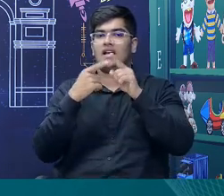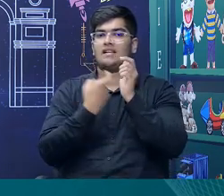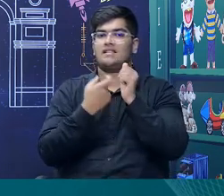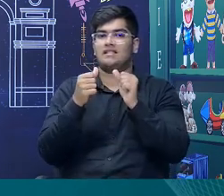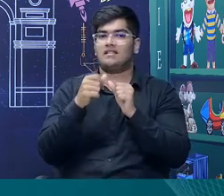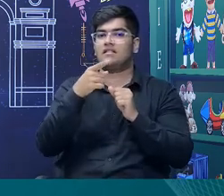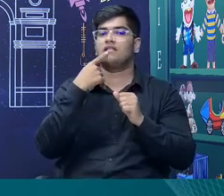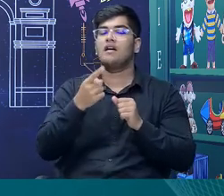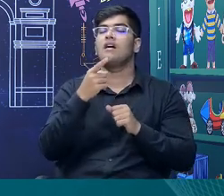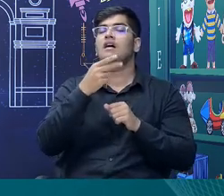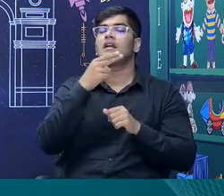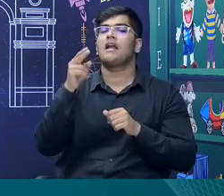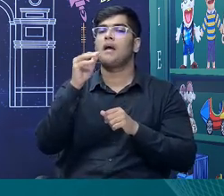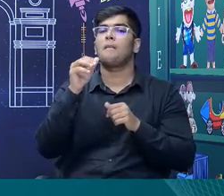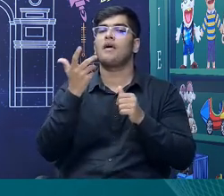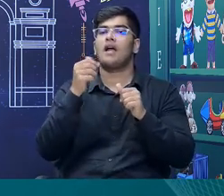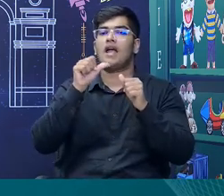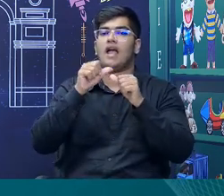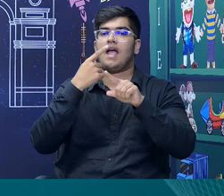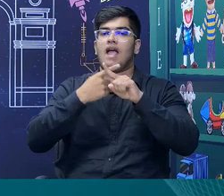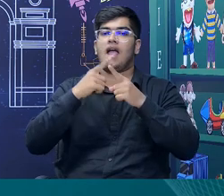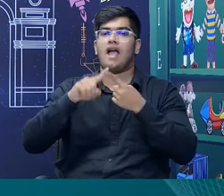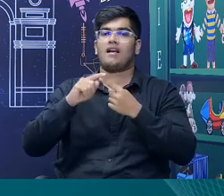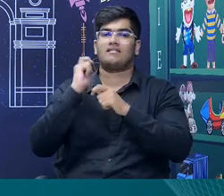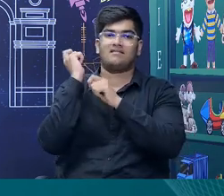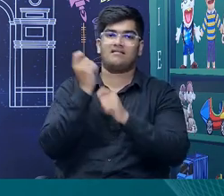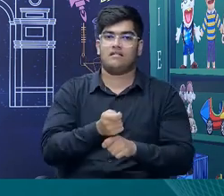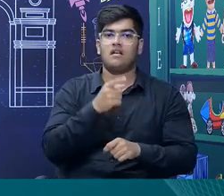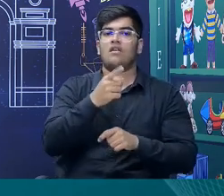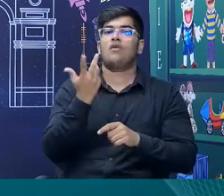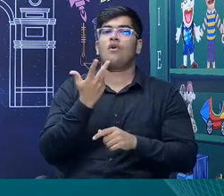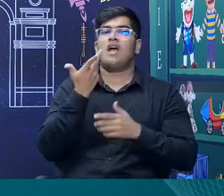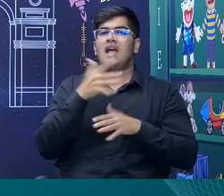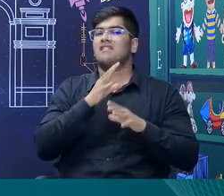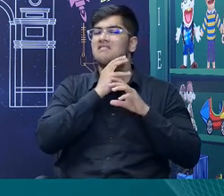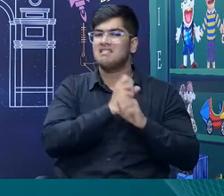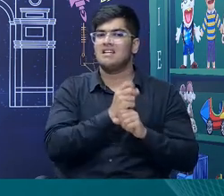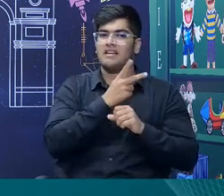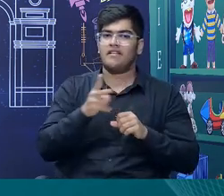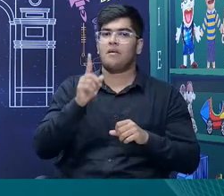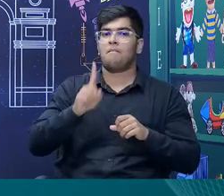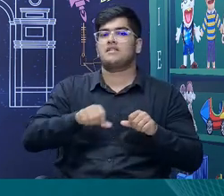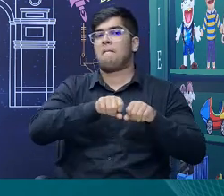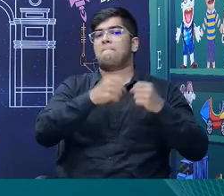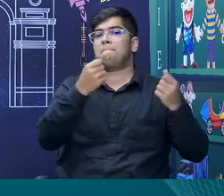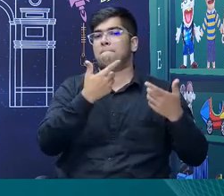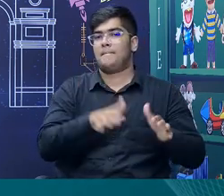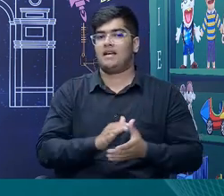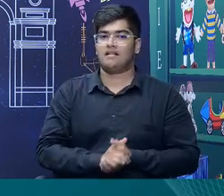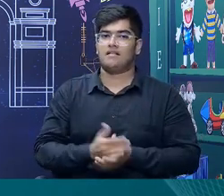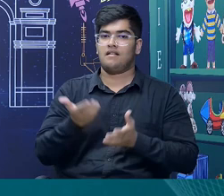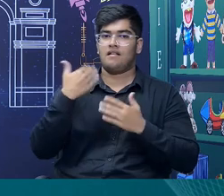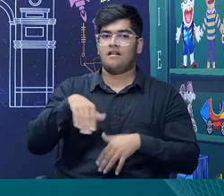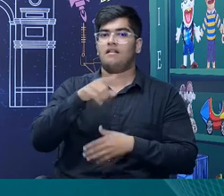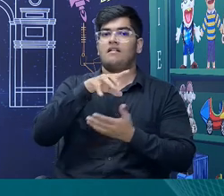है एक्स जिससे अटैचमेंट को टोडा जाता है और यह आप देख रहे हैं मोदक